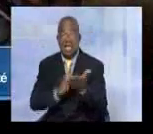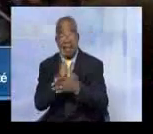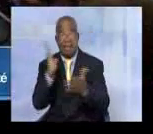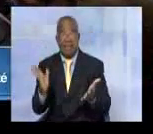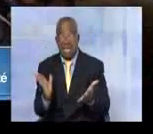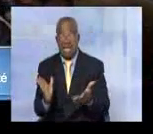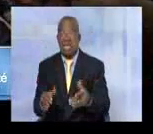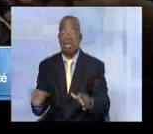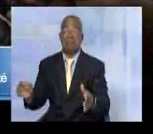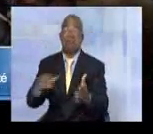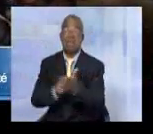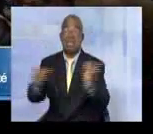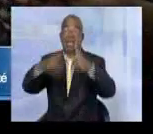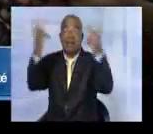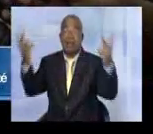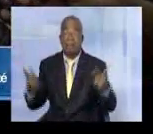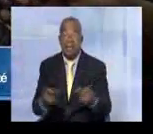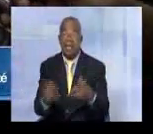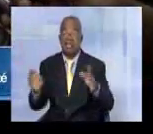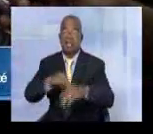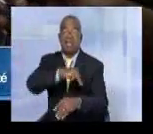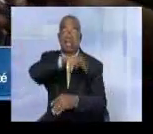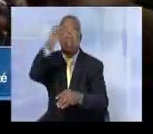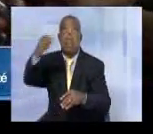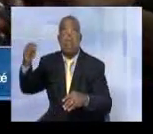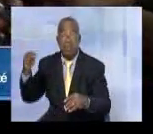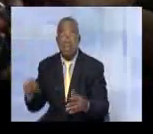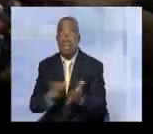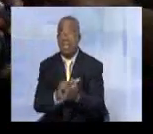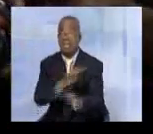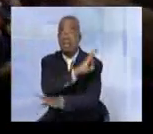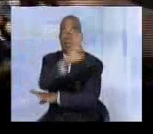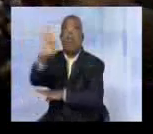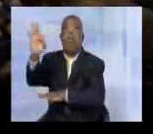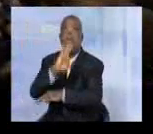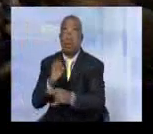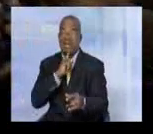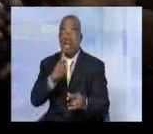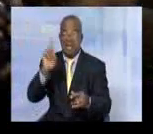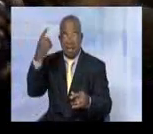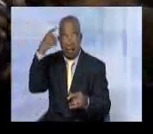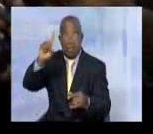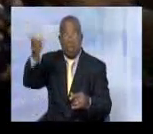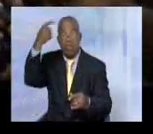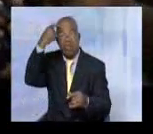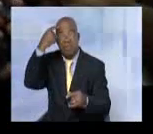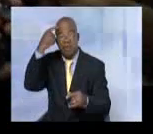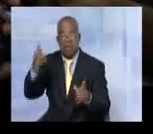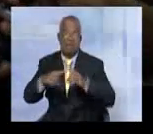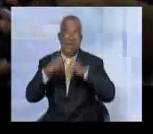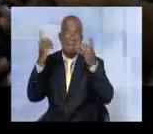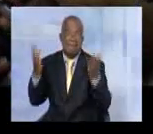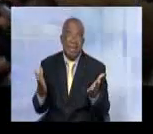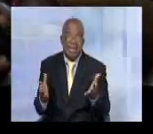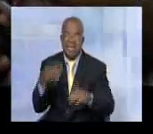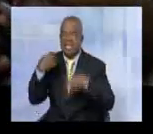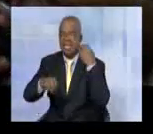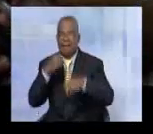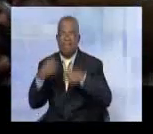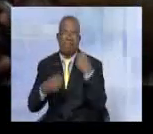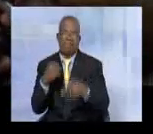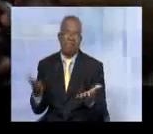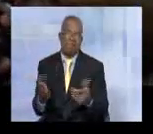un parc national, mais la gestion de cette question doit respecter certaines contraintes qui sont des contraintes humanitaires, qui